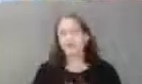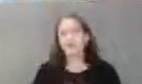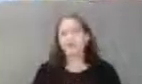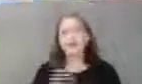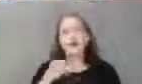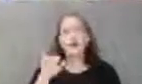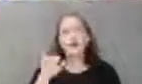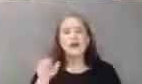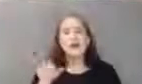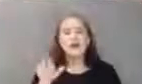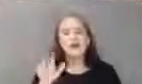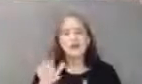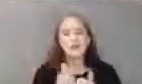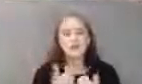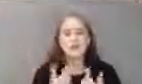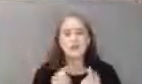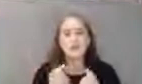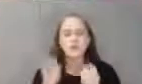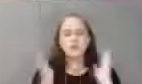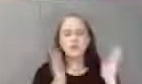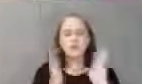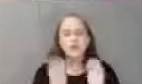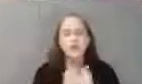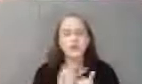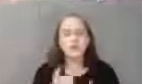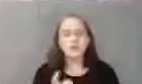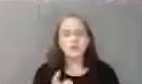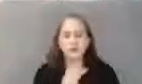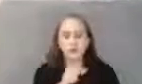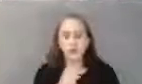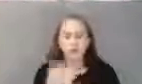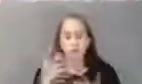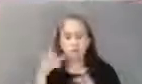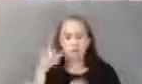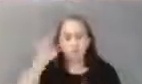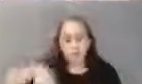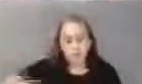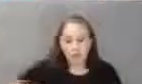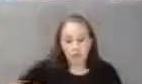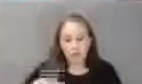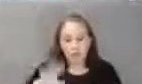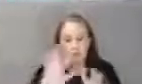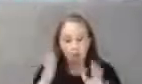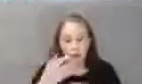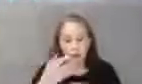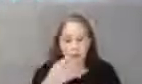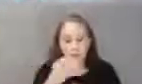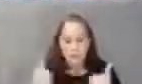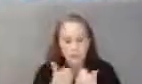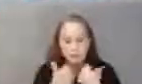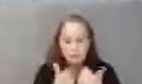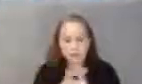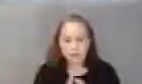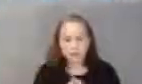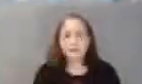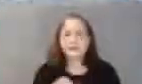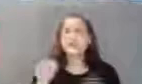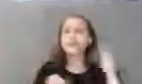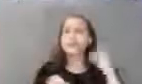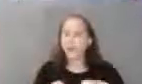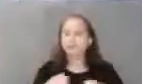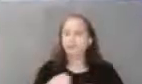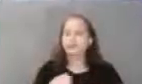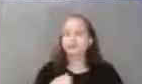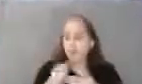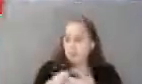kamay ng mga pogi! Ay, ibang pogi, kuya na pangalan mo? Edil po sa Parano po. Taga saan ka? Holy Spirit po. Oh,